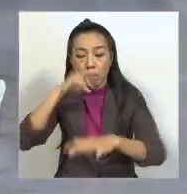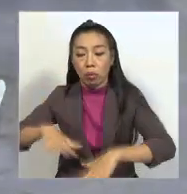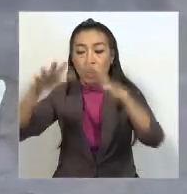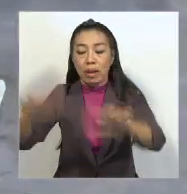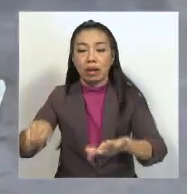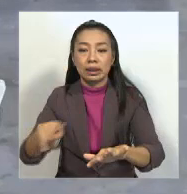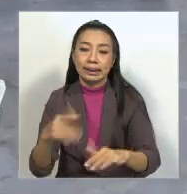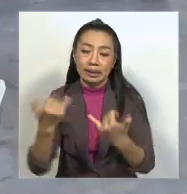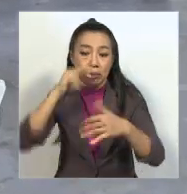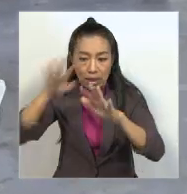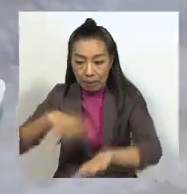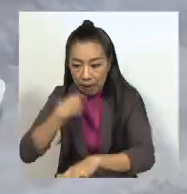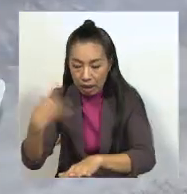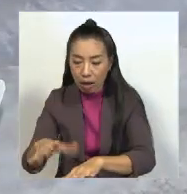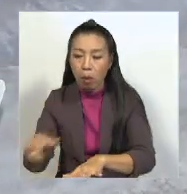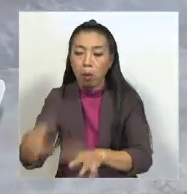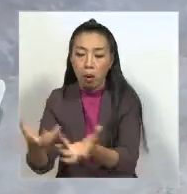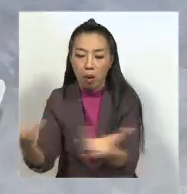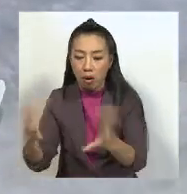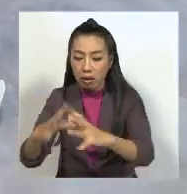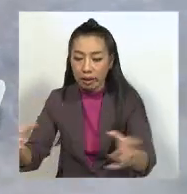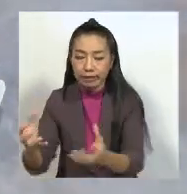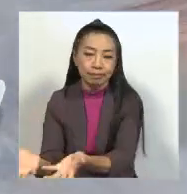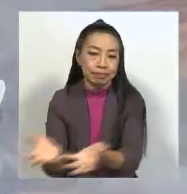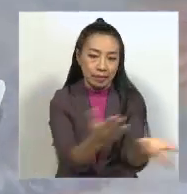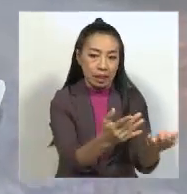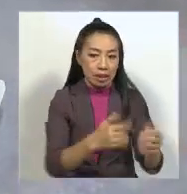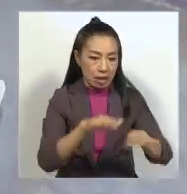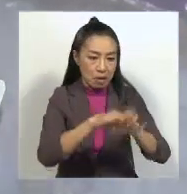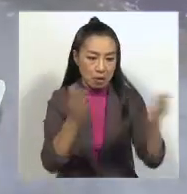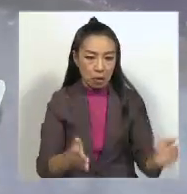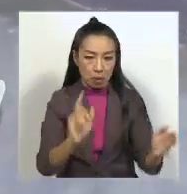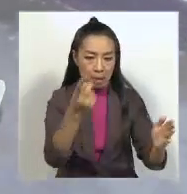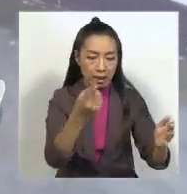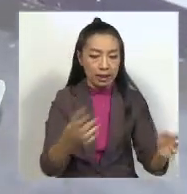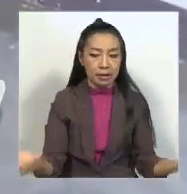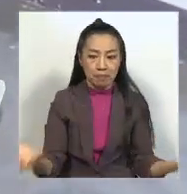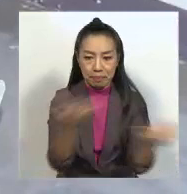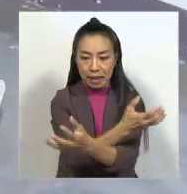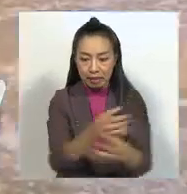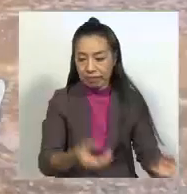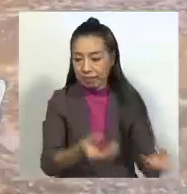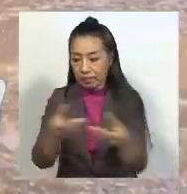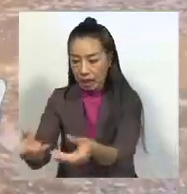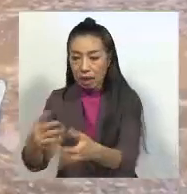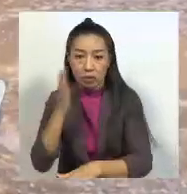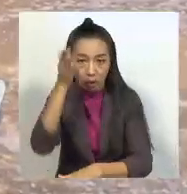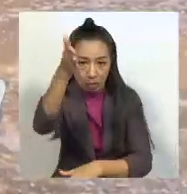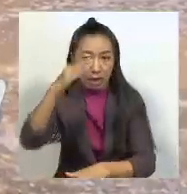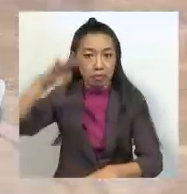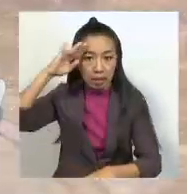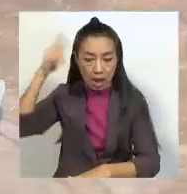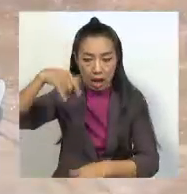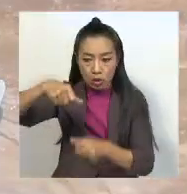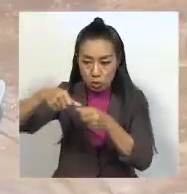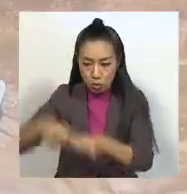องก็นำสิ่งของไม่ว่าจะเป็นโต๊ะเก้าอี้มาช่วยเบื้องต้นนะครับแล้วก็หลังจากนี้จะส่งเจ้าหน้าที่ไว้ประจำจุดคอยประส